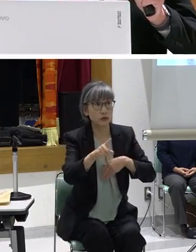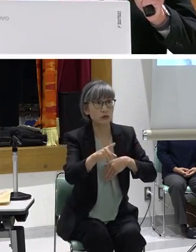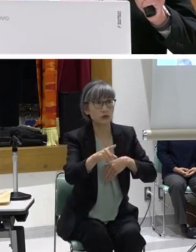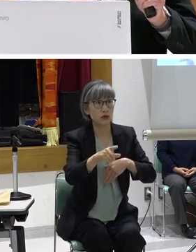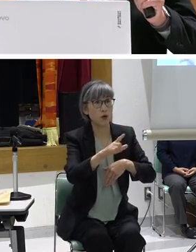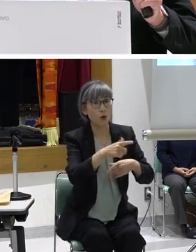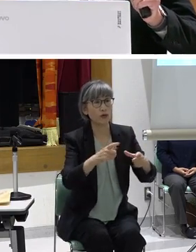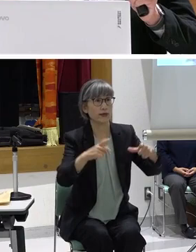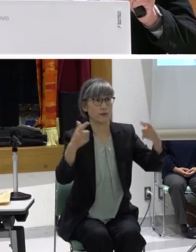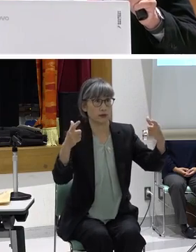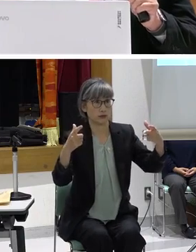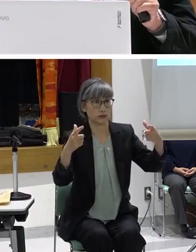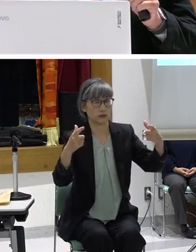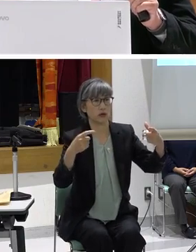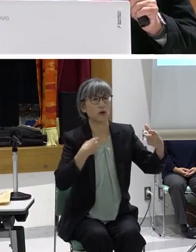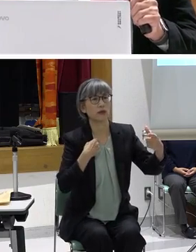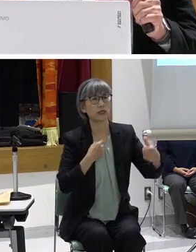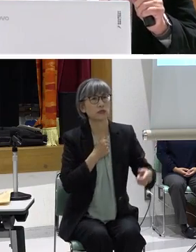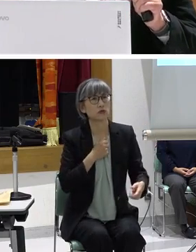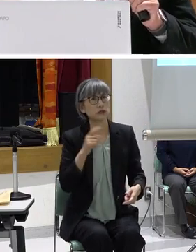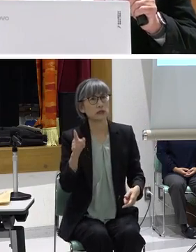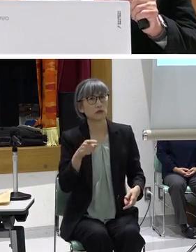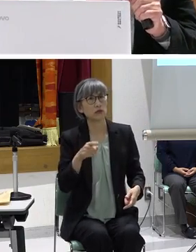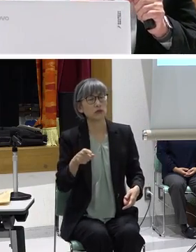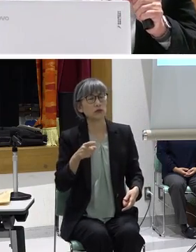知り合いの中では顎でこう